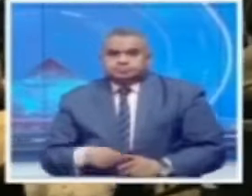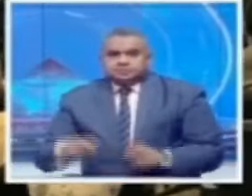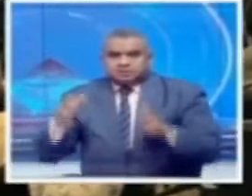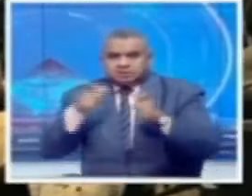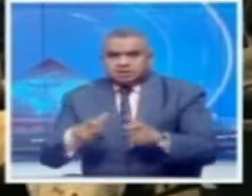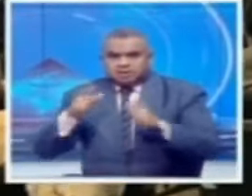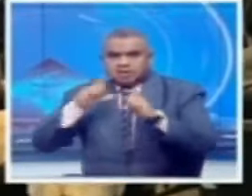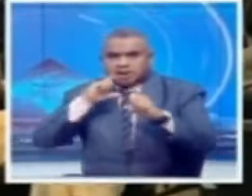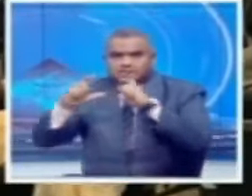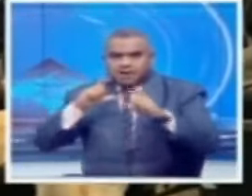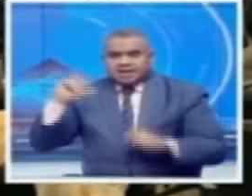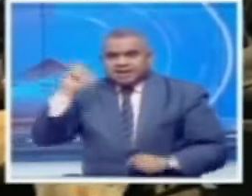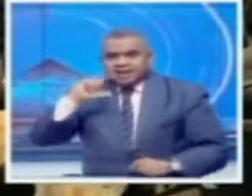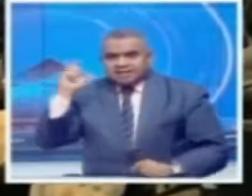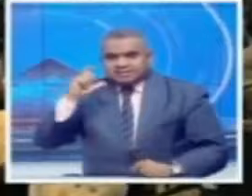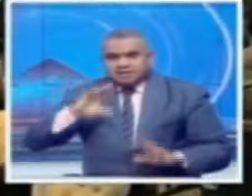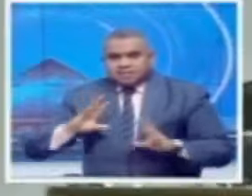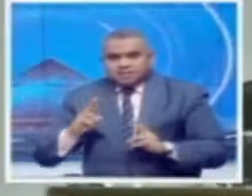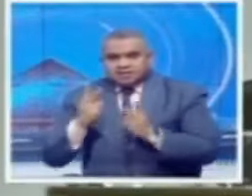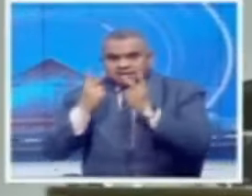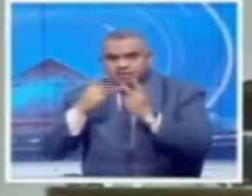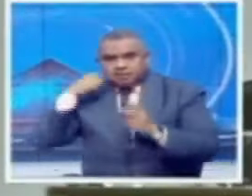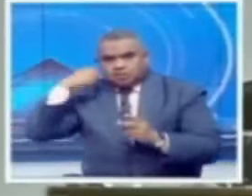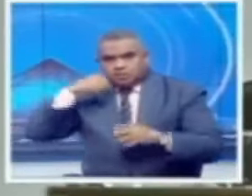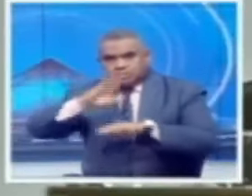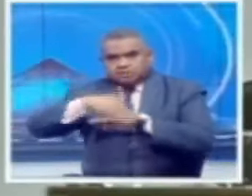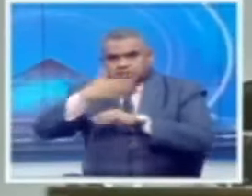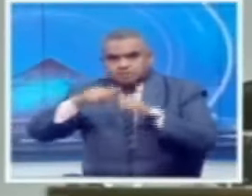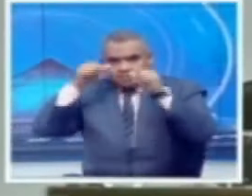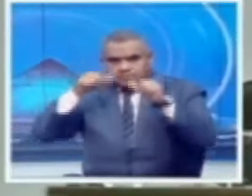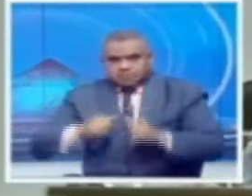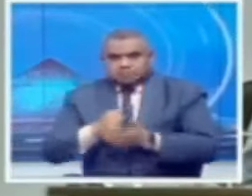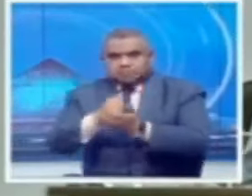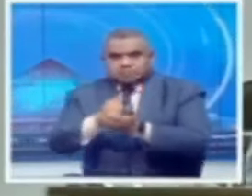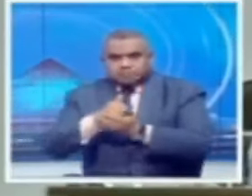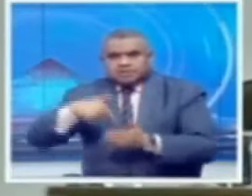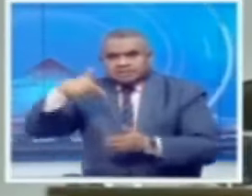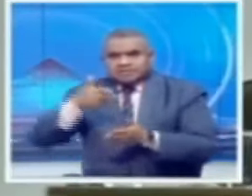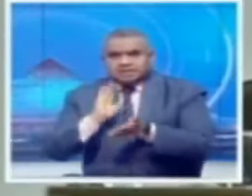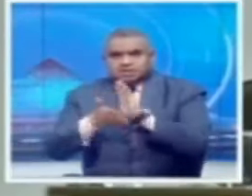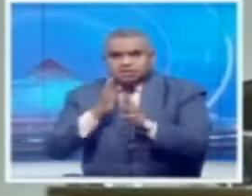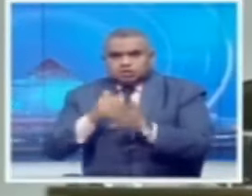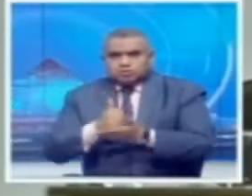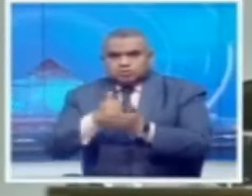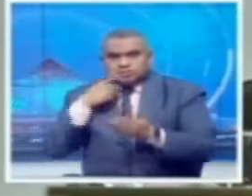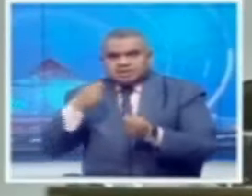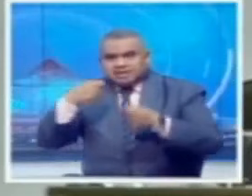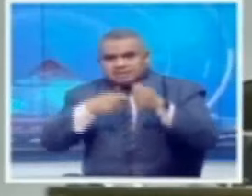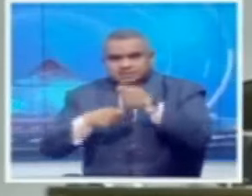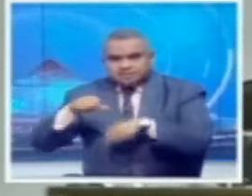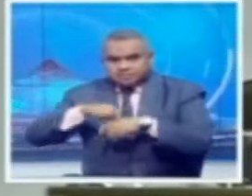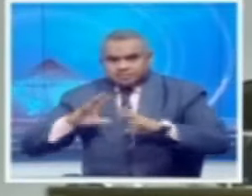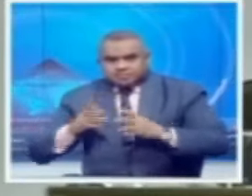وخلال اجتماعات البنك الإسلامي للتنمية، وزيرة التخطيط تعلن إنفاق 6 تريليونات جنيه استثمارات في